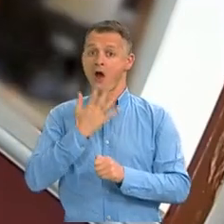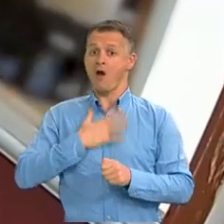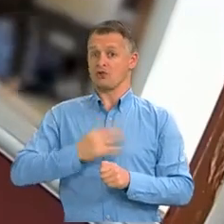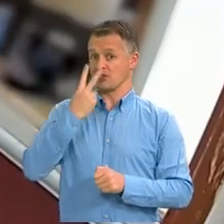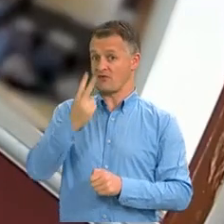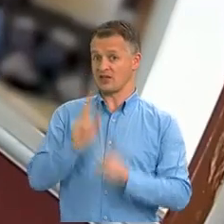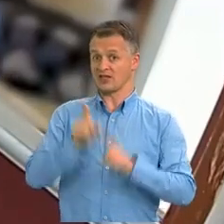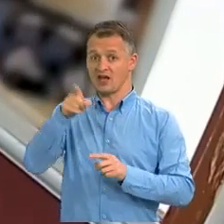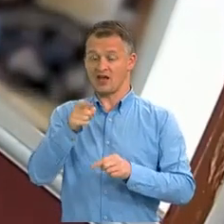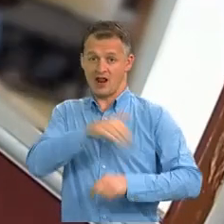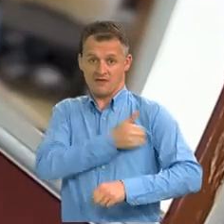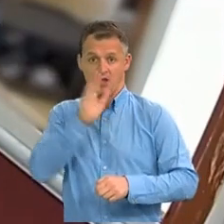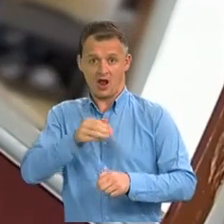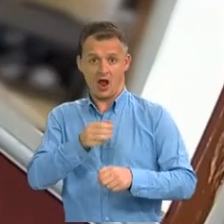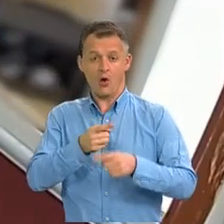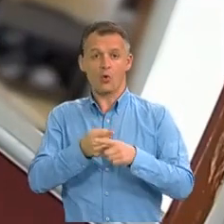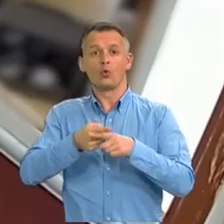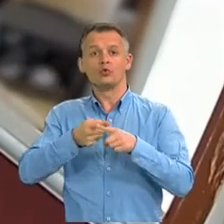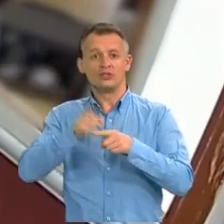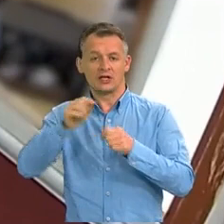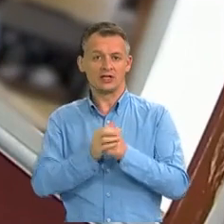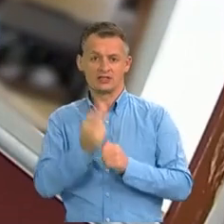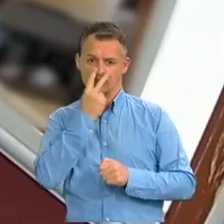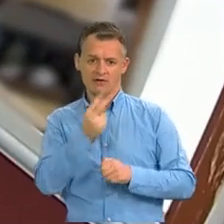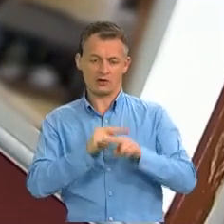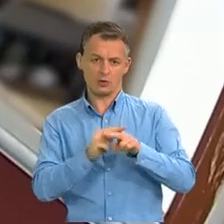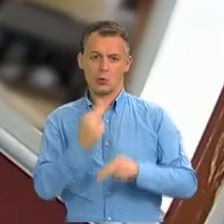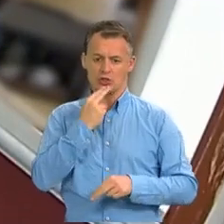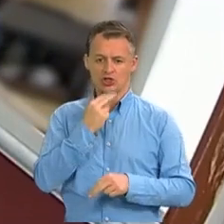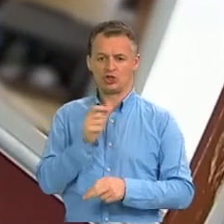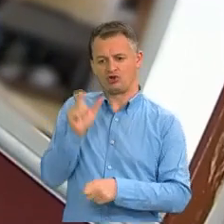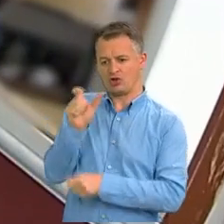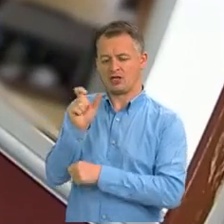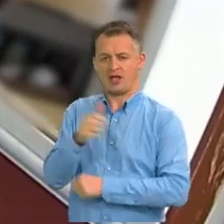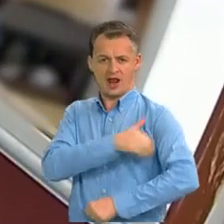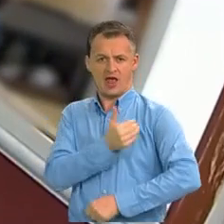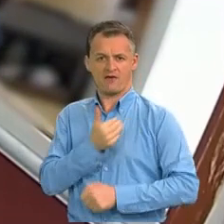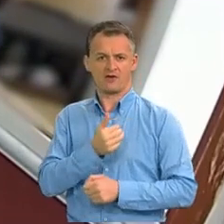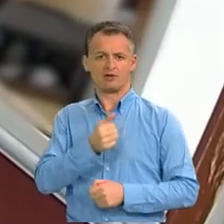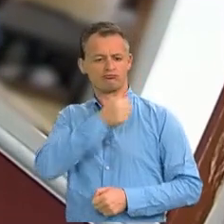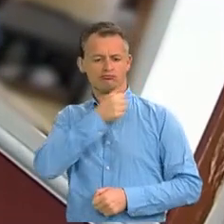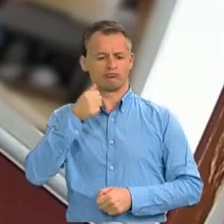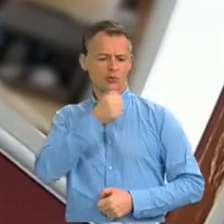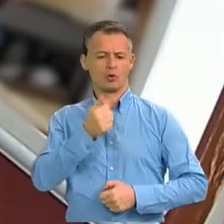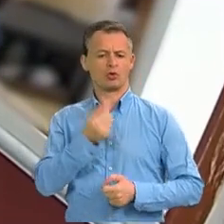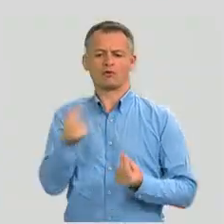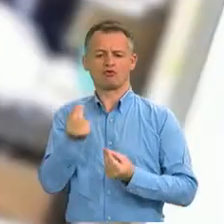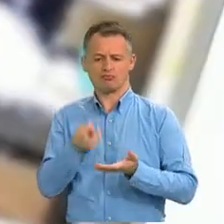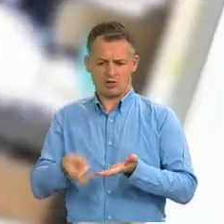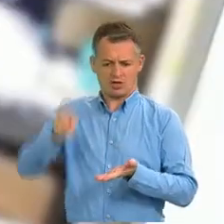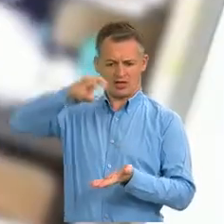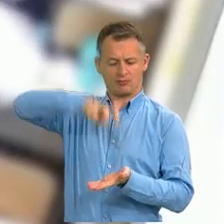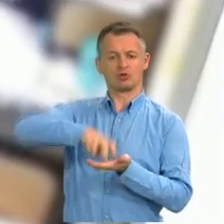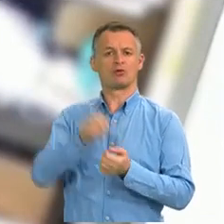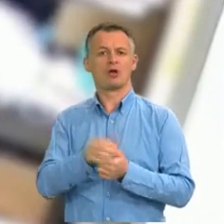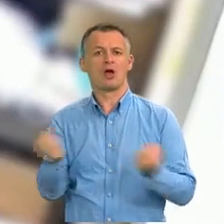lor arme albe. În imagini se vede cum comisarul intră în clasă și îi reproșează unei eleve pe un ton dur faptul că nu s-a ridicat în picioare.